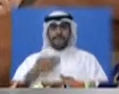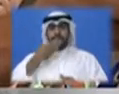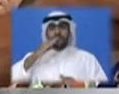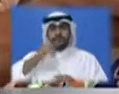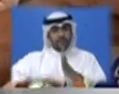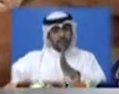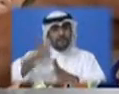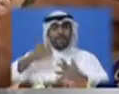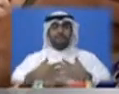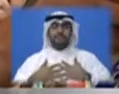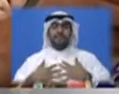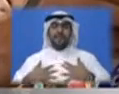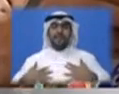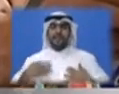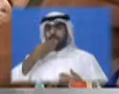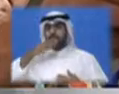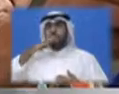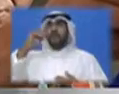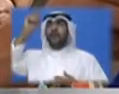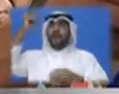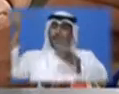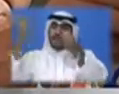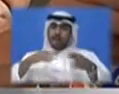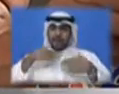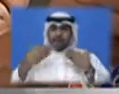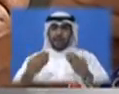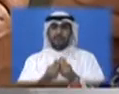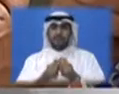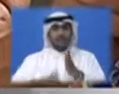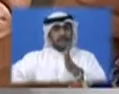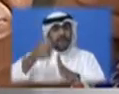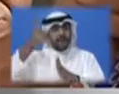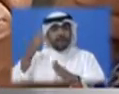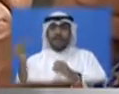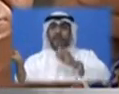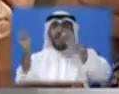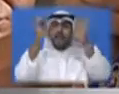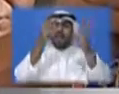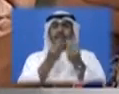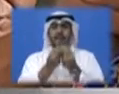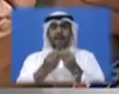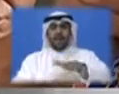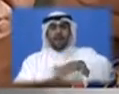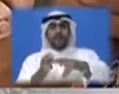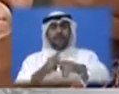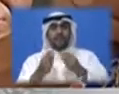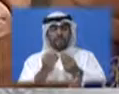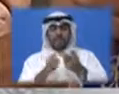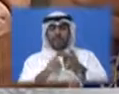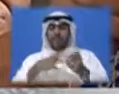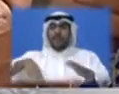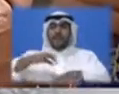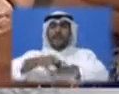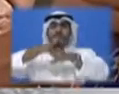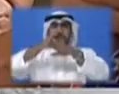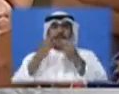تعبناه، وبس. والأهم شيء أهدي هذا الفوز حق صاحب السمو أمير البلاد ولي عهد الأمين والشعب الكويتي كله وكل مبارك